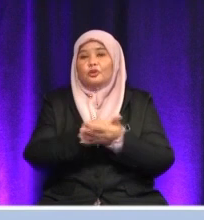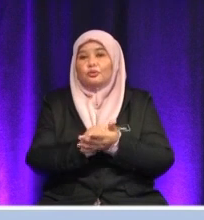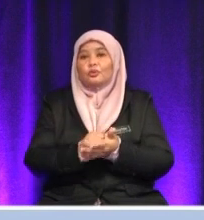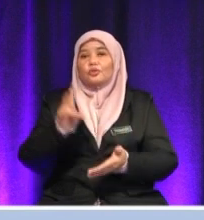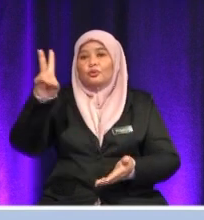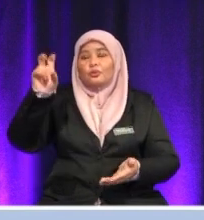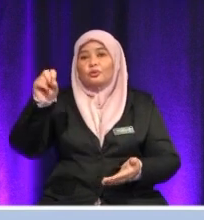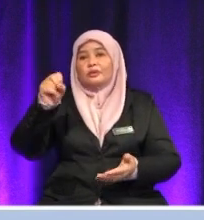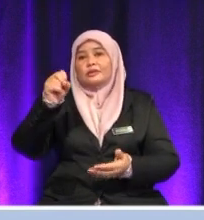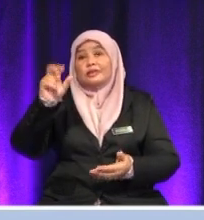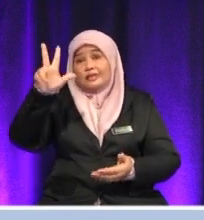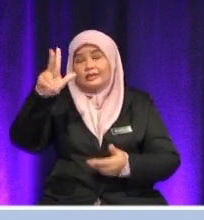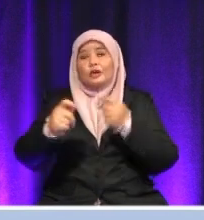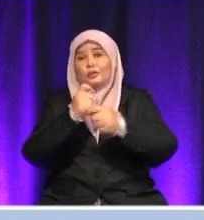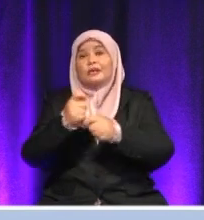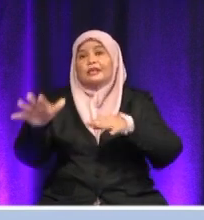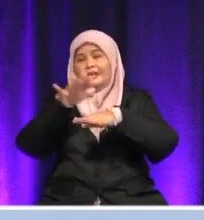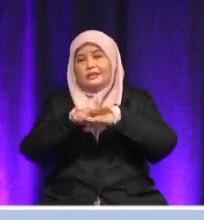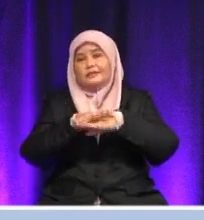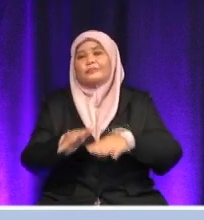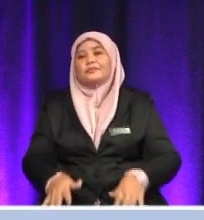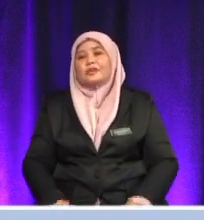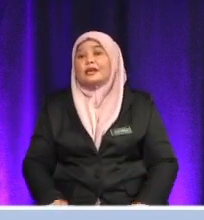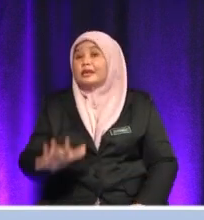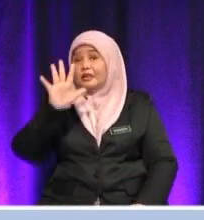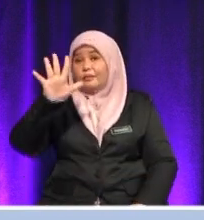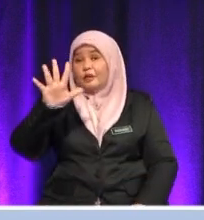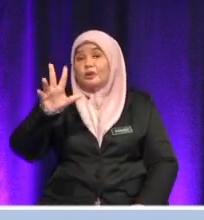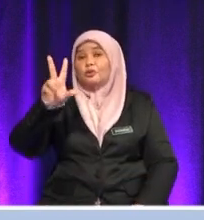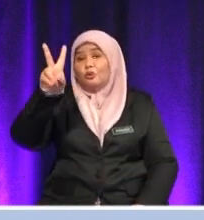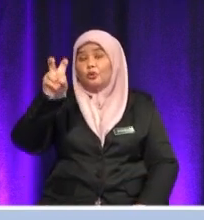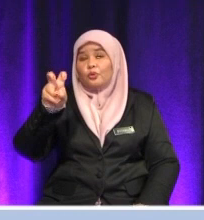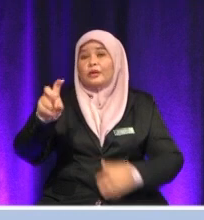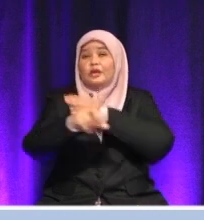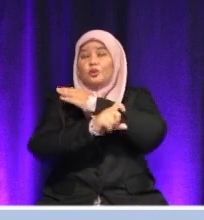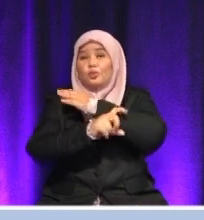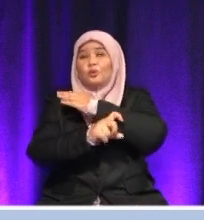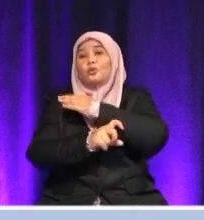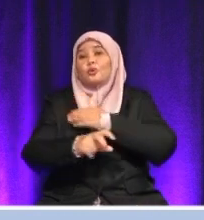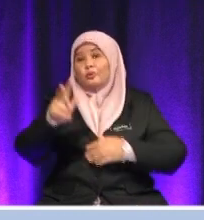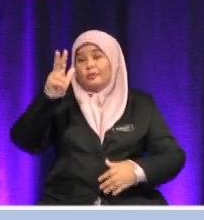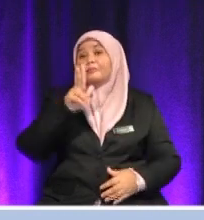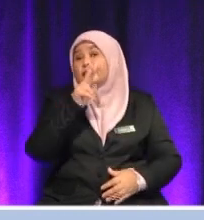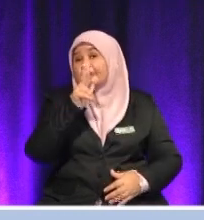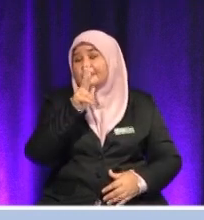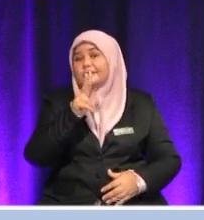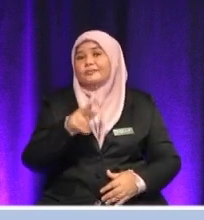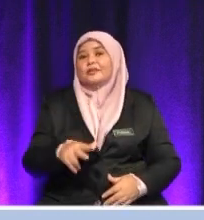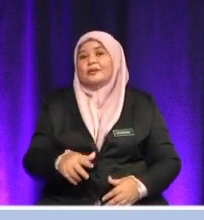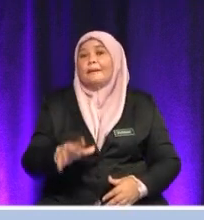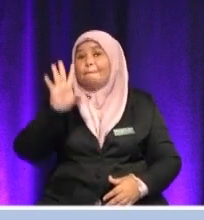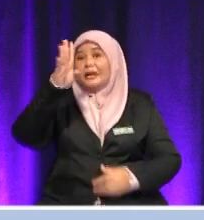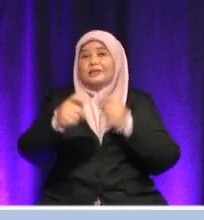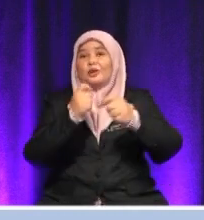betina 3 tahun ke atas. Dan yang kelima, 20 ekor unta betina 4 tahun ke